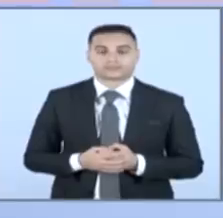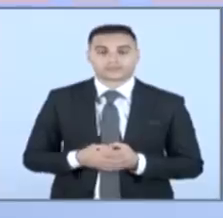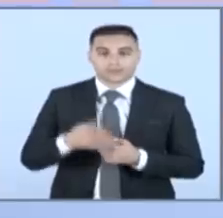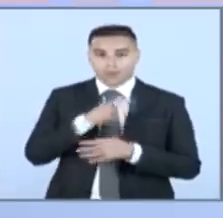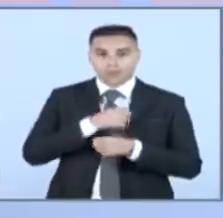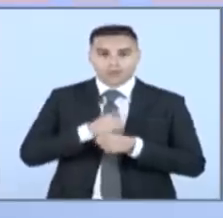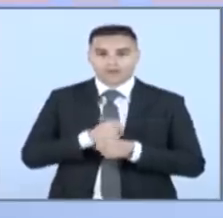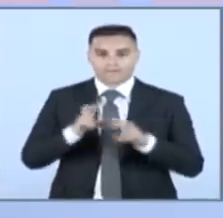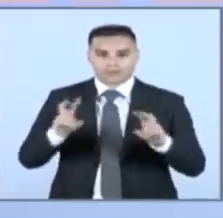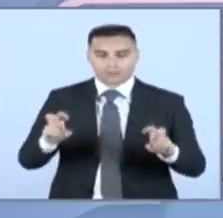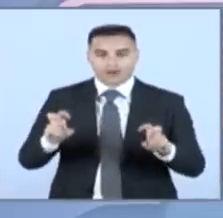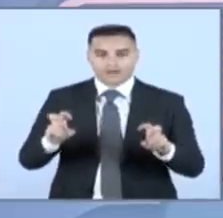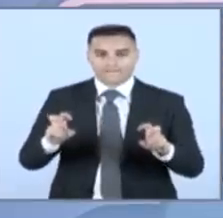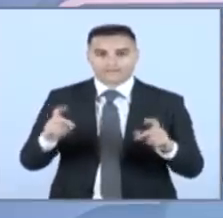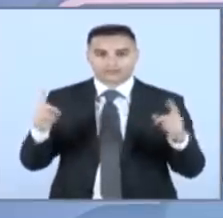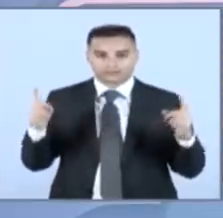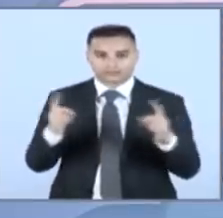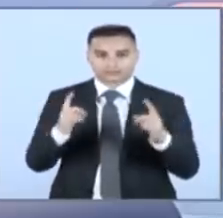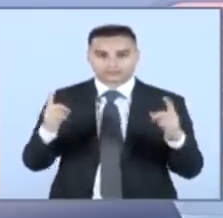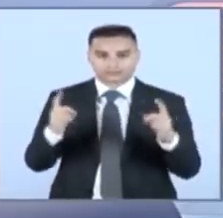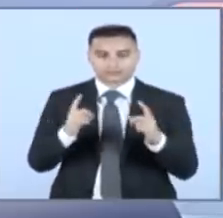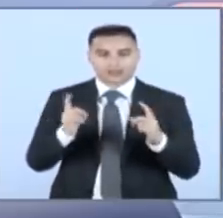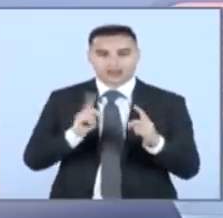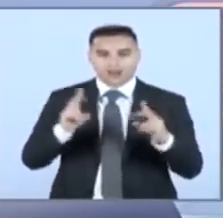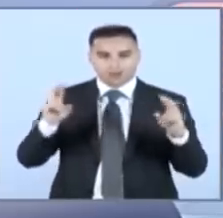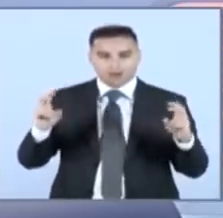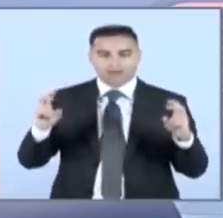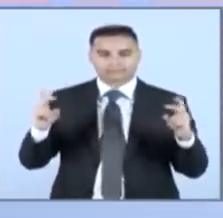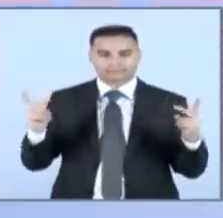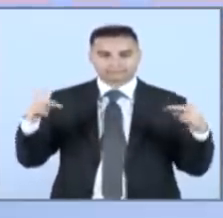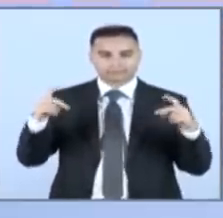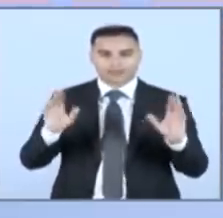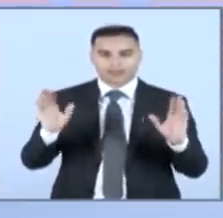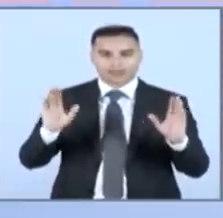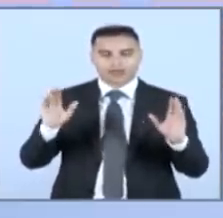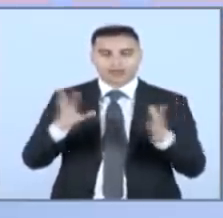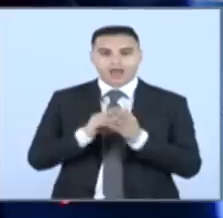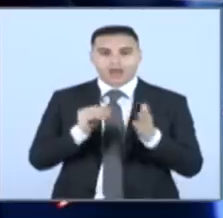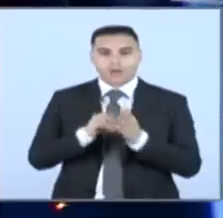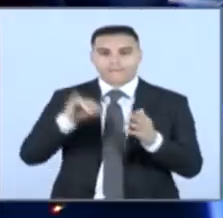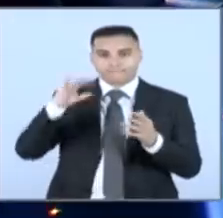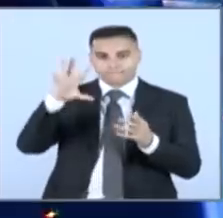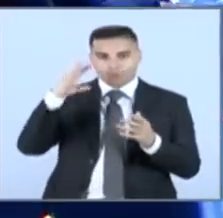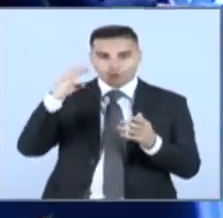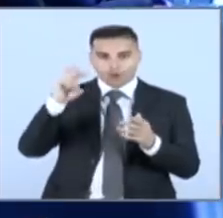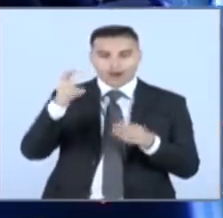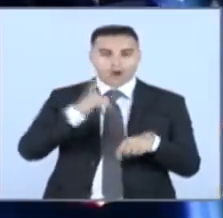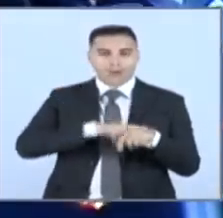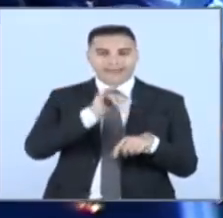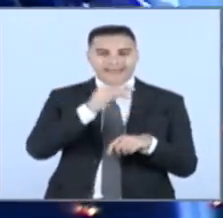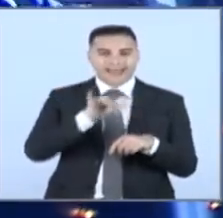من مكاننا. أول اتنين يحيى ومهجة، مهجة ويحيى. السؤال الأول